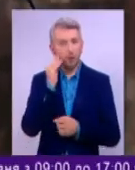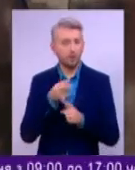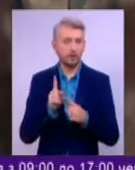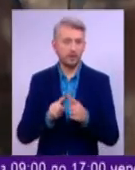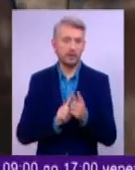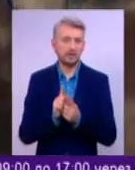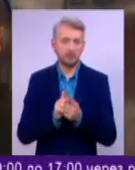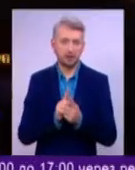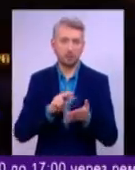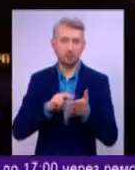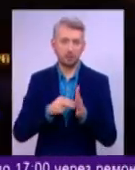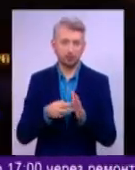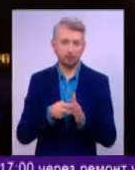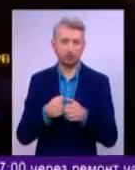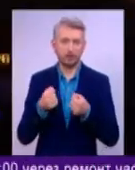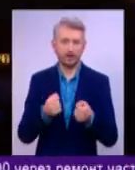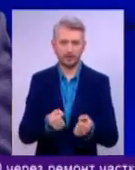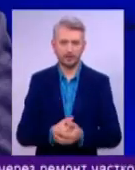Враховуйте ці зміни, плануючи поїздки.